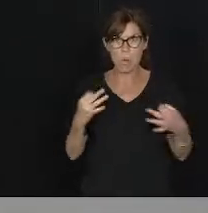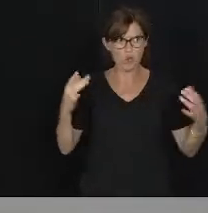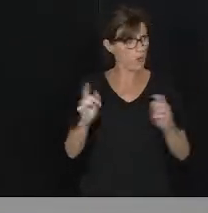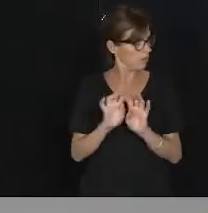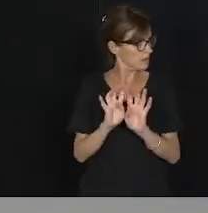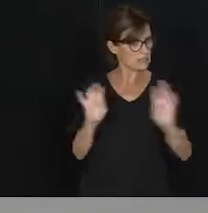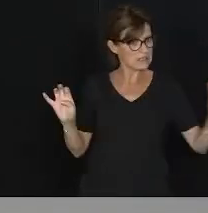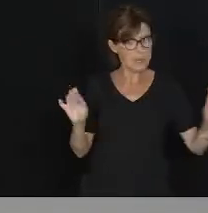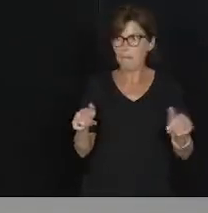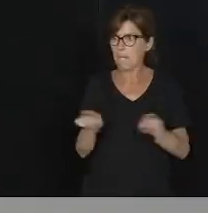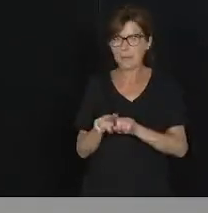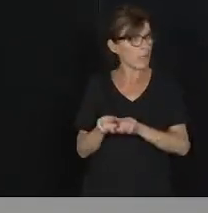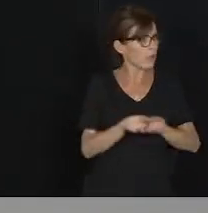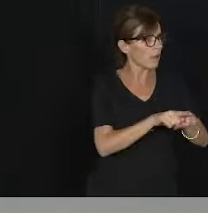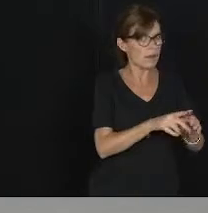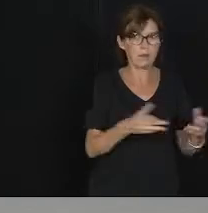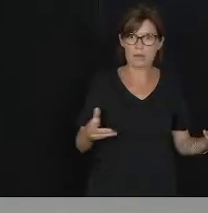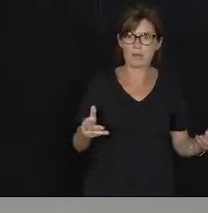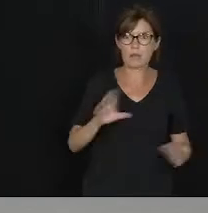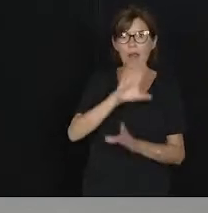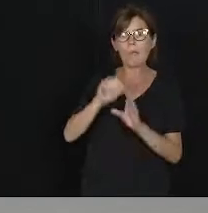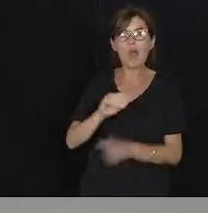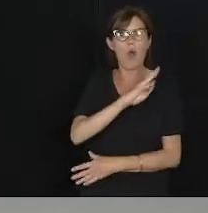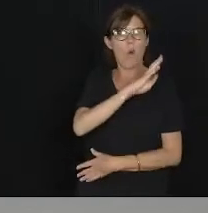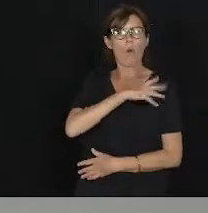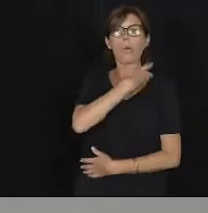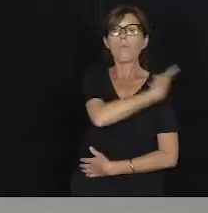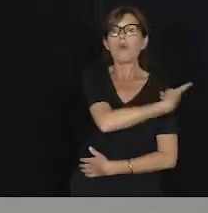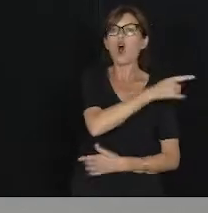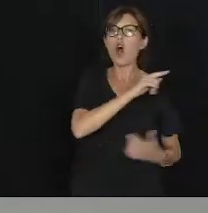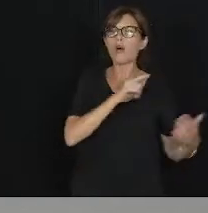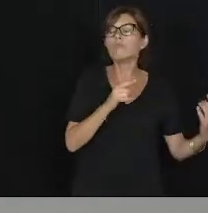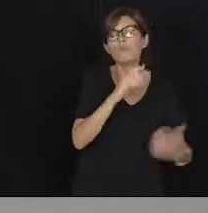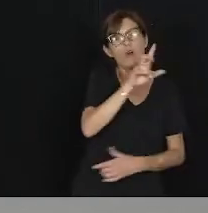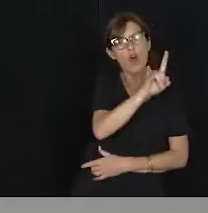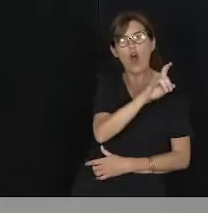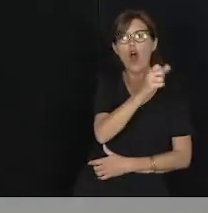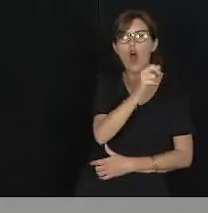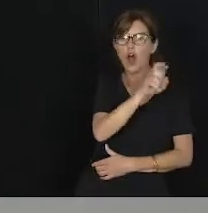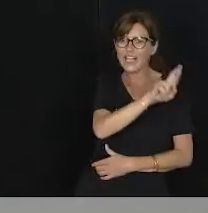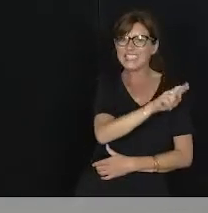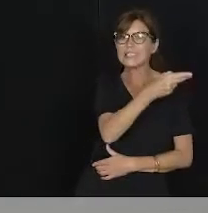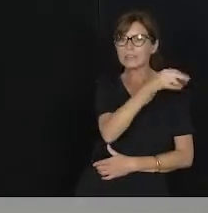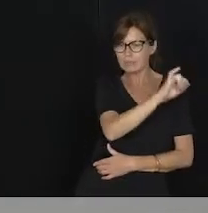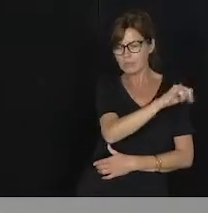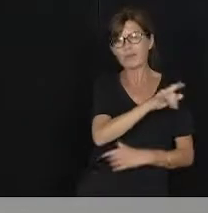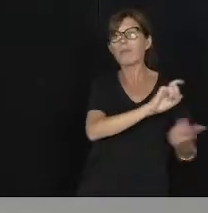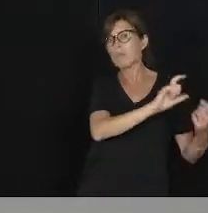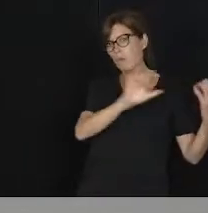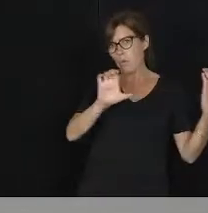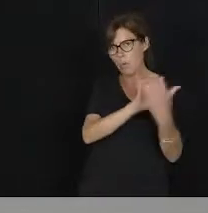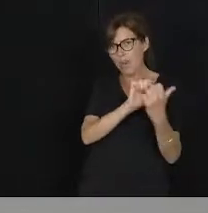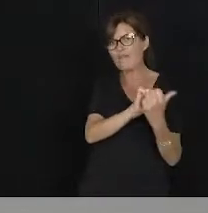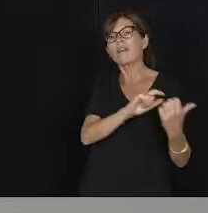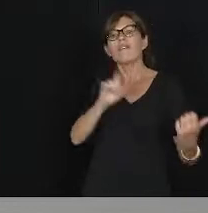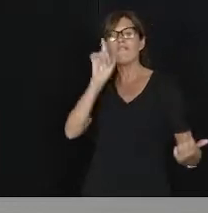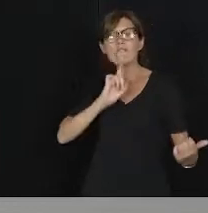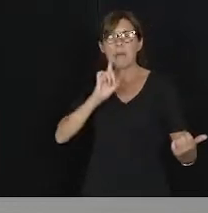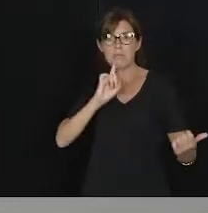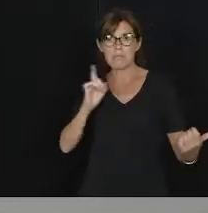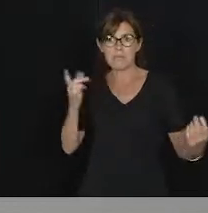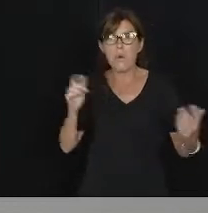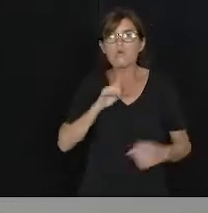temps, comme le confie par exemple le commandant Henri Bénard à sa femme lorsqu'il lui écrit « Nous ne connaissons plus les dimanches et les jours de